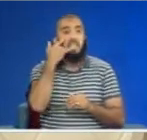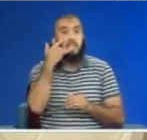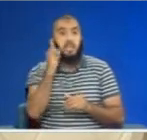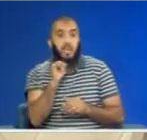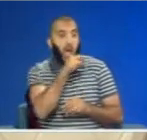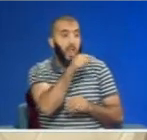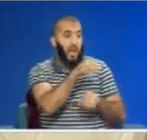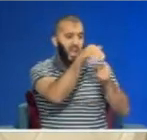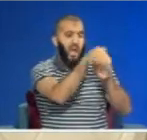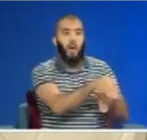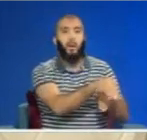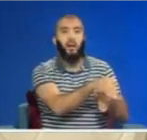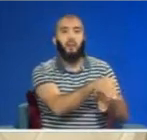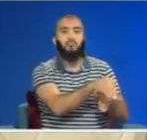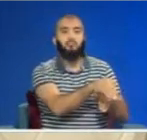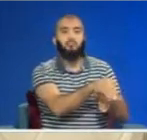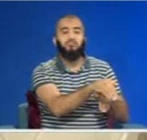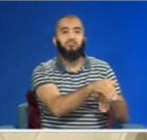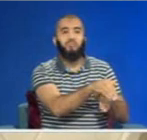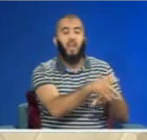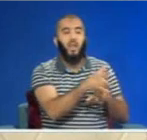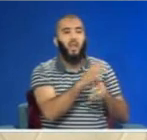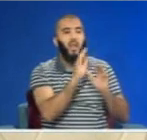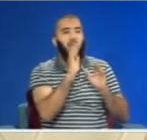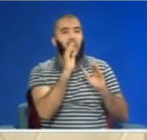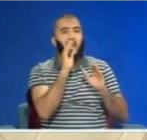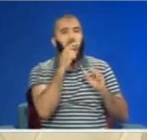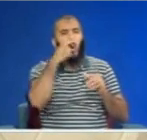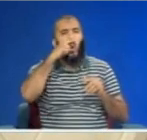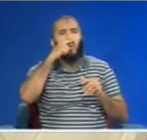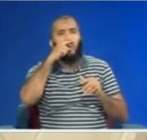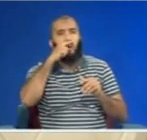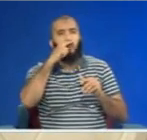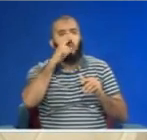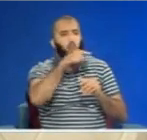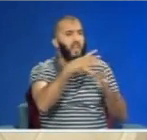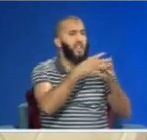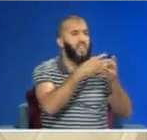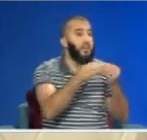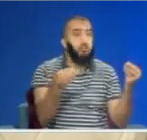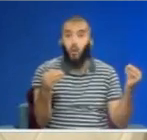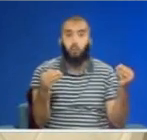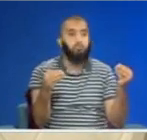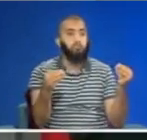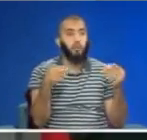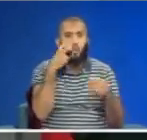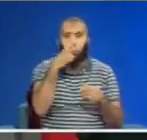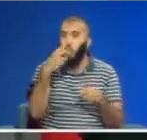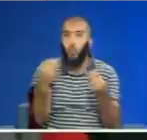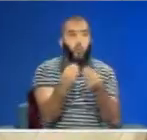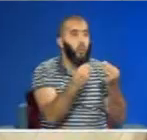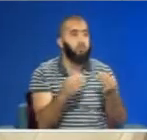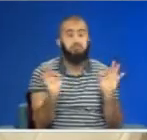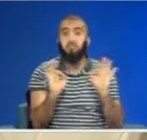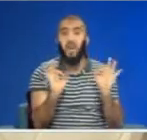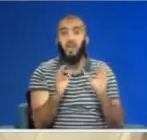يعطى لغير العائلة من أجل إعادة الدفن فيه كما حدث مع قبور كثيرة، قبور كثيرة، إذا